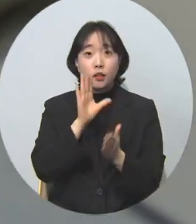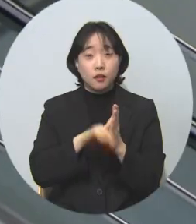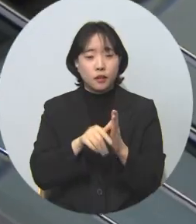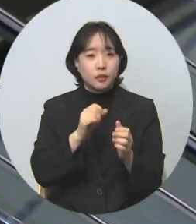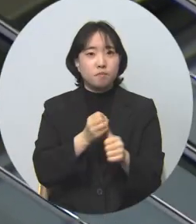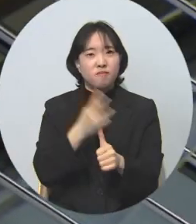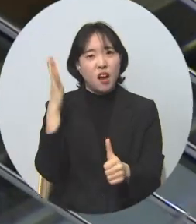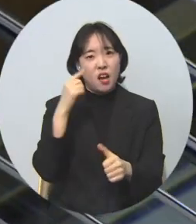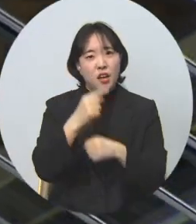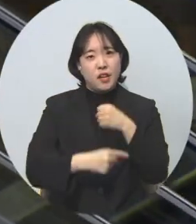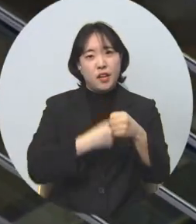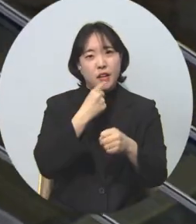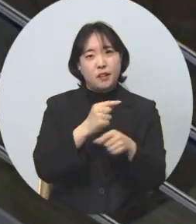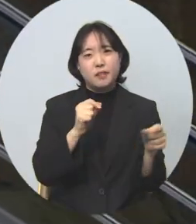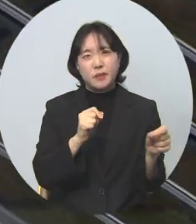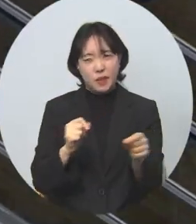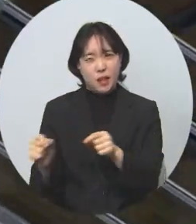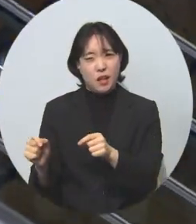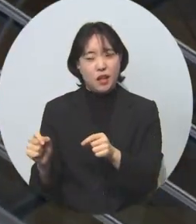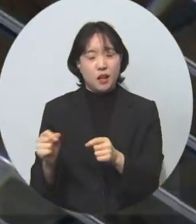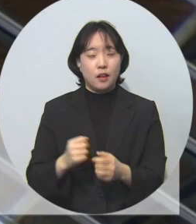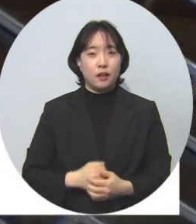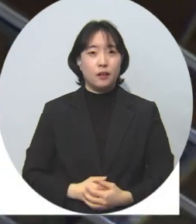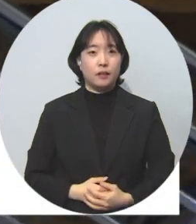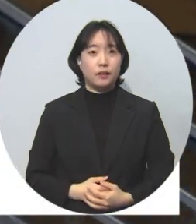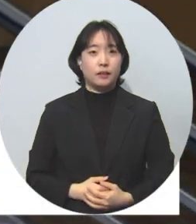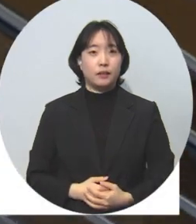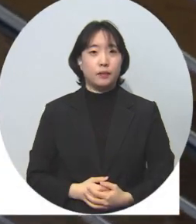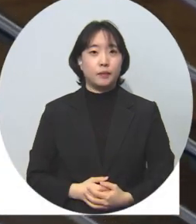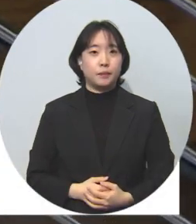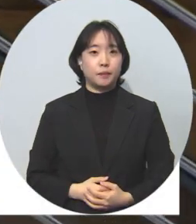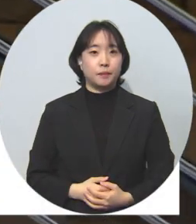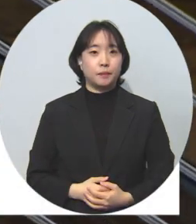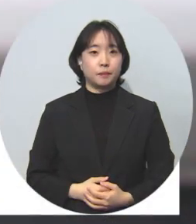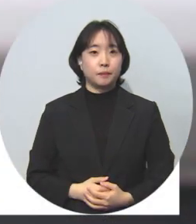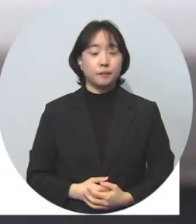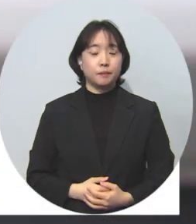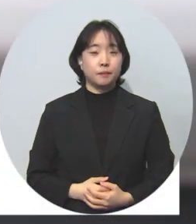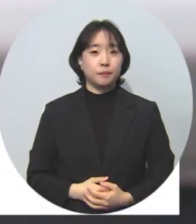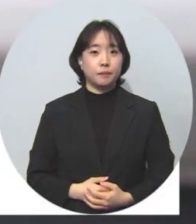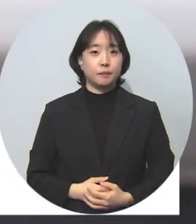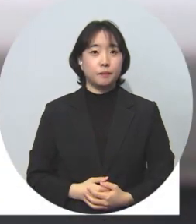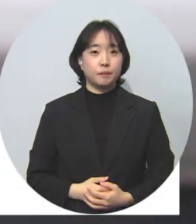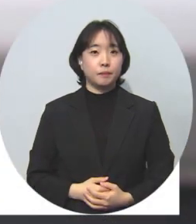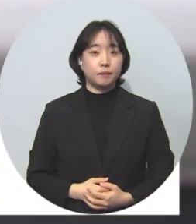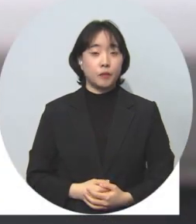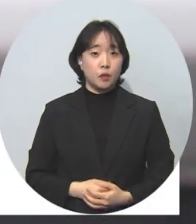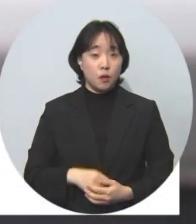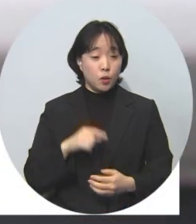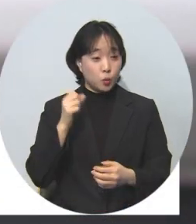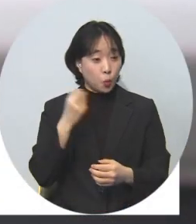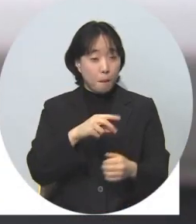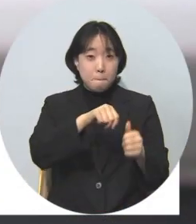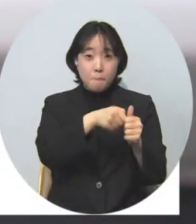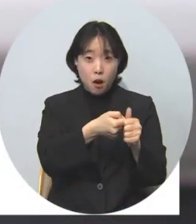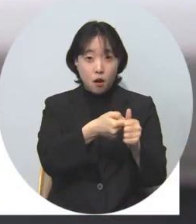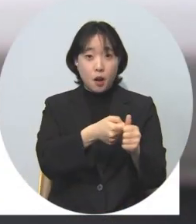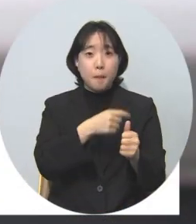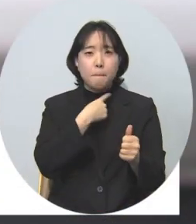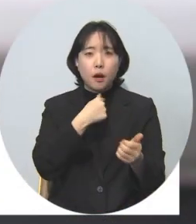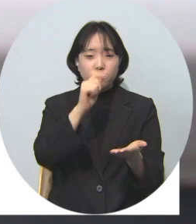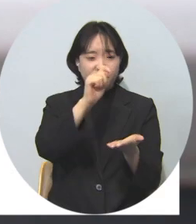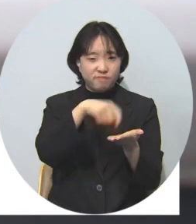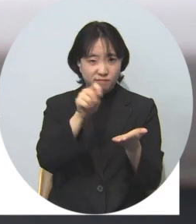없습니다이 때문에 전문이 자격 취득이 1년 이상 늦춰집니다 행정처분 이력과 사유가 기록되기